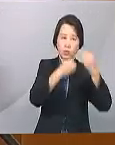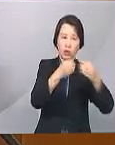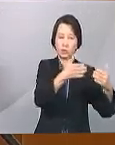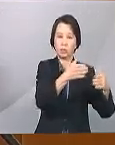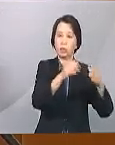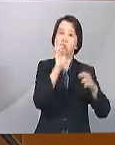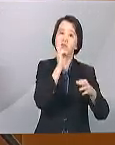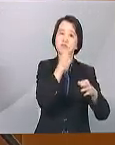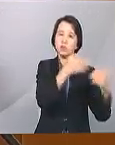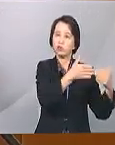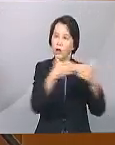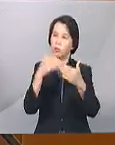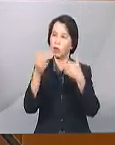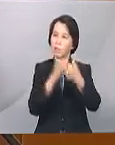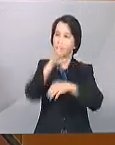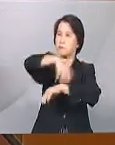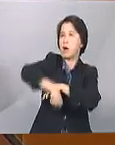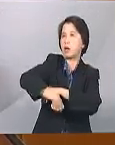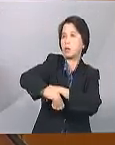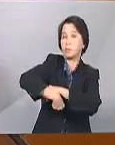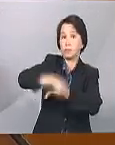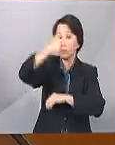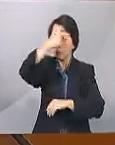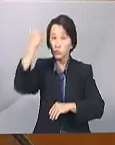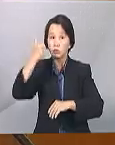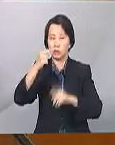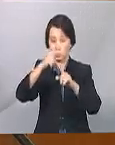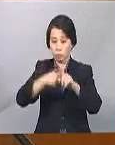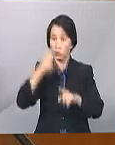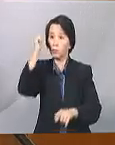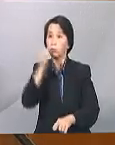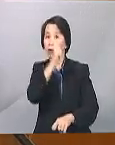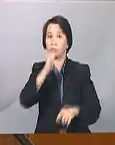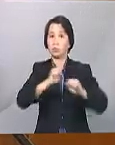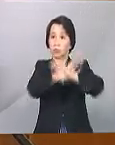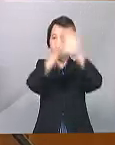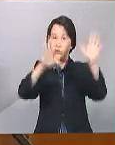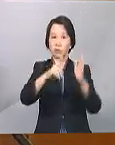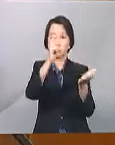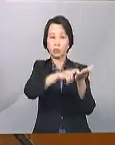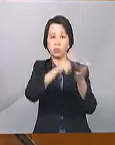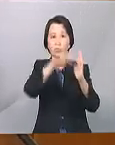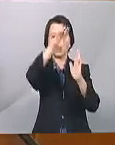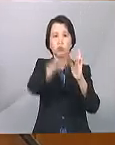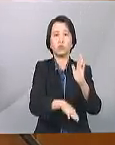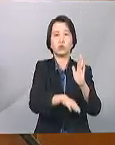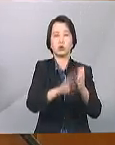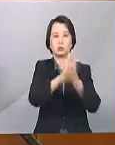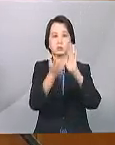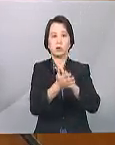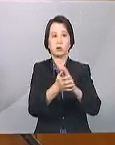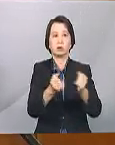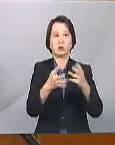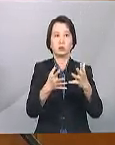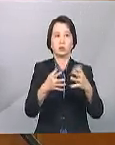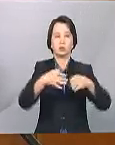operasi sehingga 10 malam. Tujuannya adalah memandangkan bulan puasa, waktu siang jumlah order berkurangan dari biasa. Ini juga menyebabkan